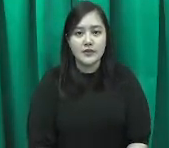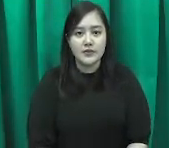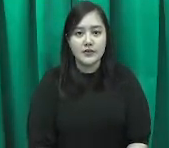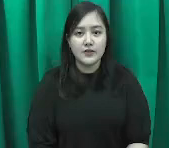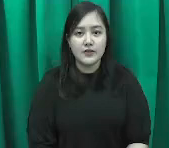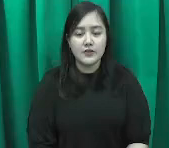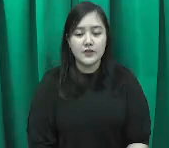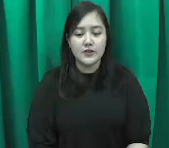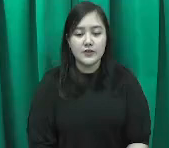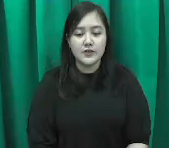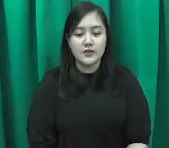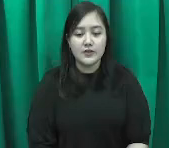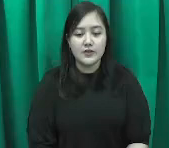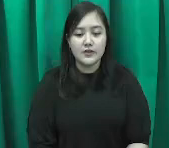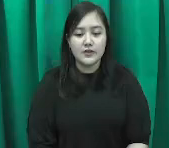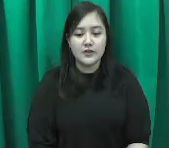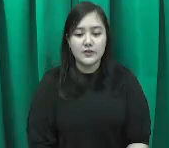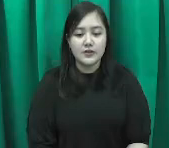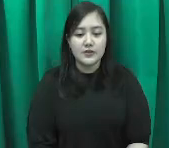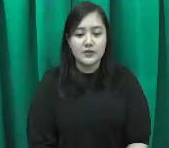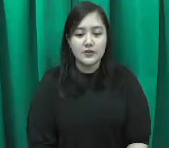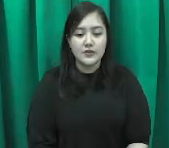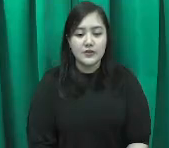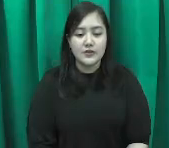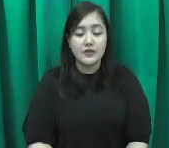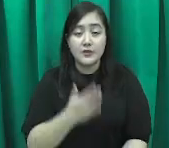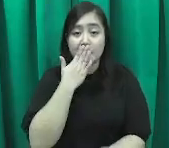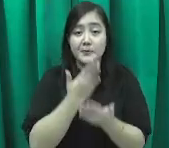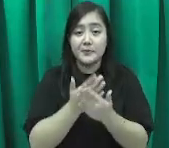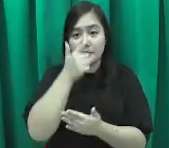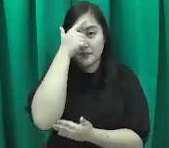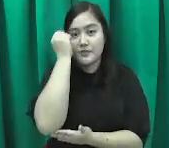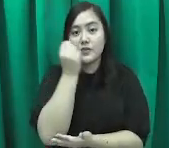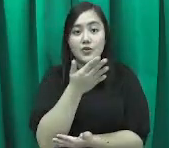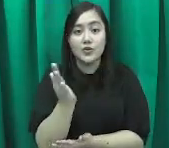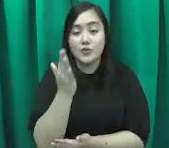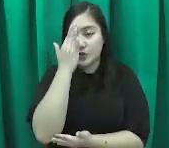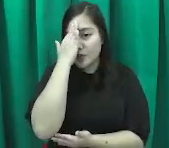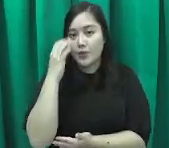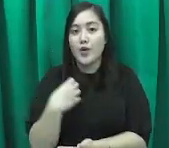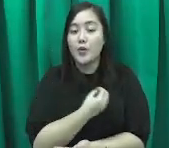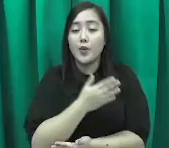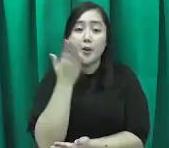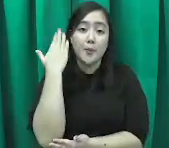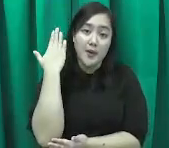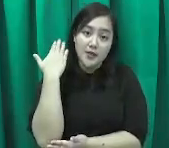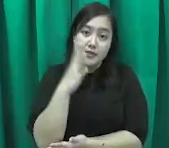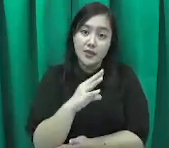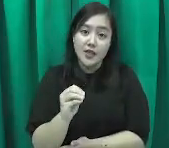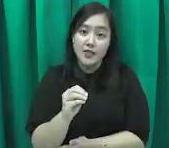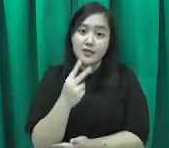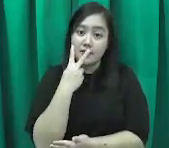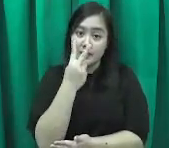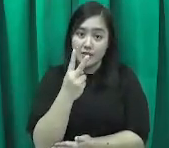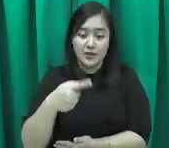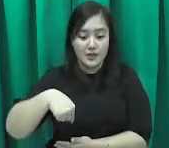ngayon. Yes. Kaya it's a, hindi man tayo perfecto, pero at least